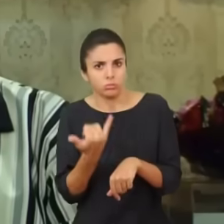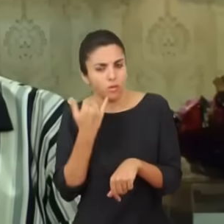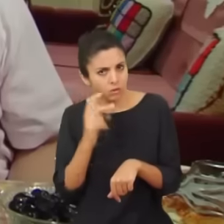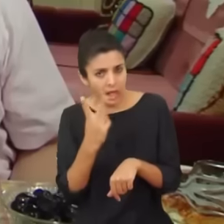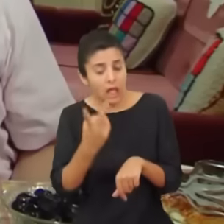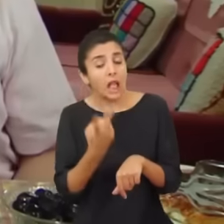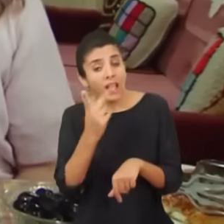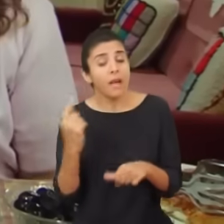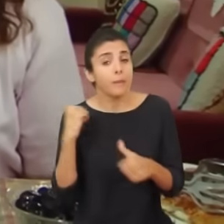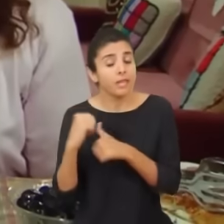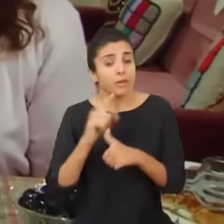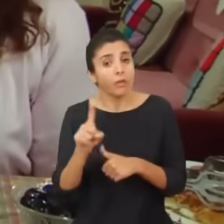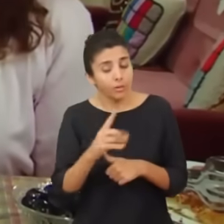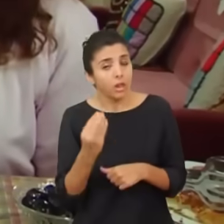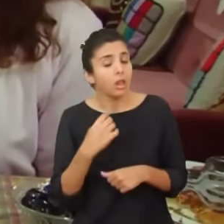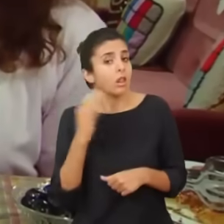kere çalsın. Tamam.